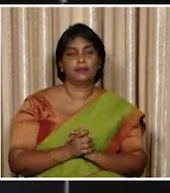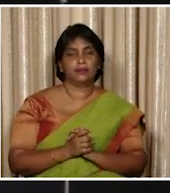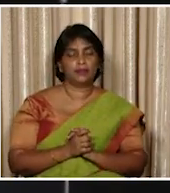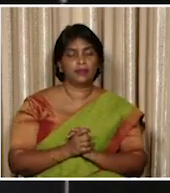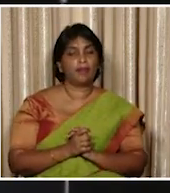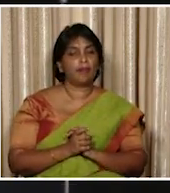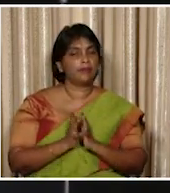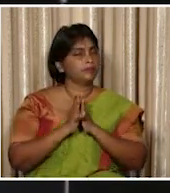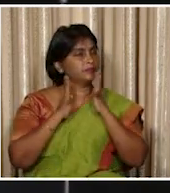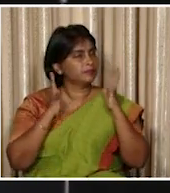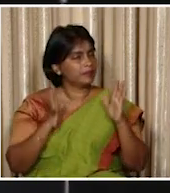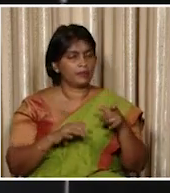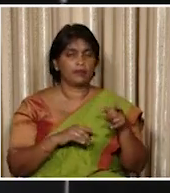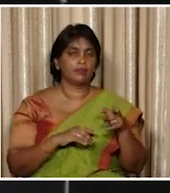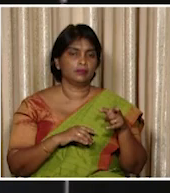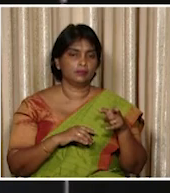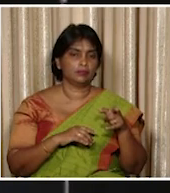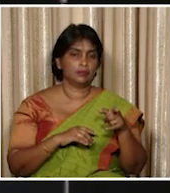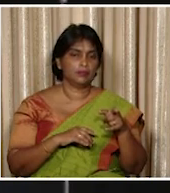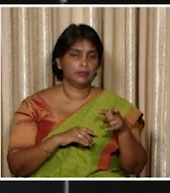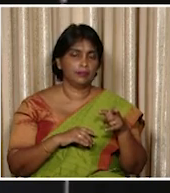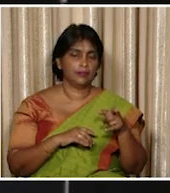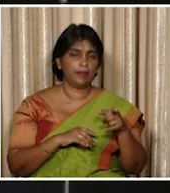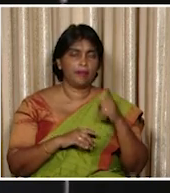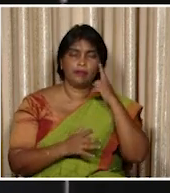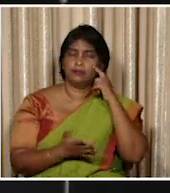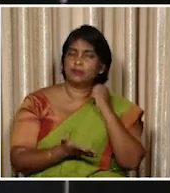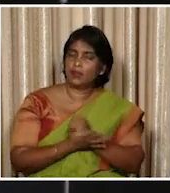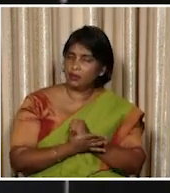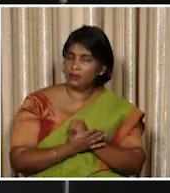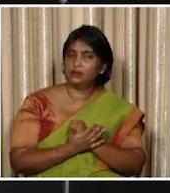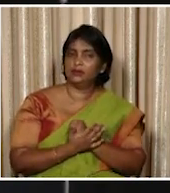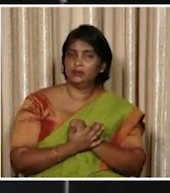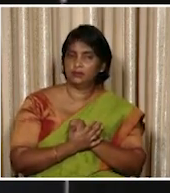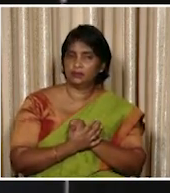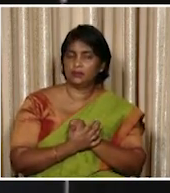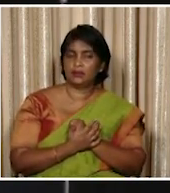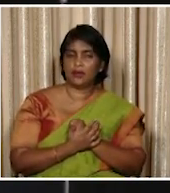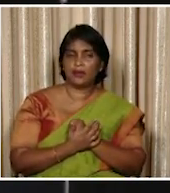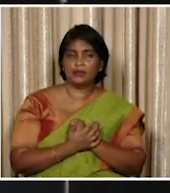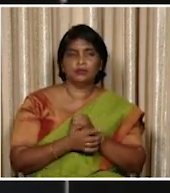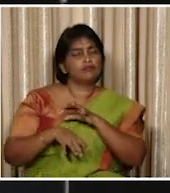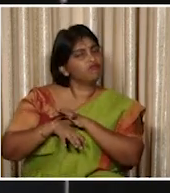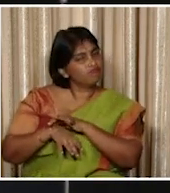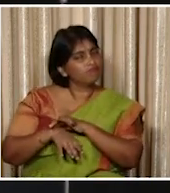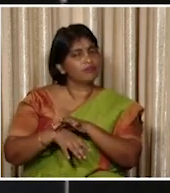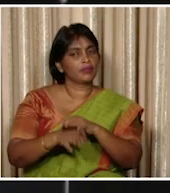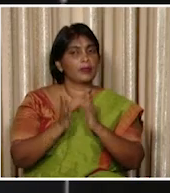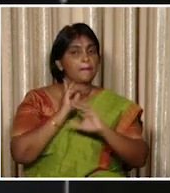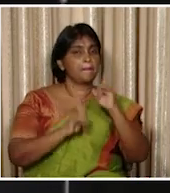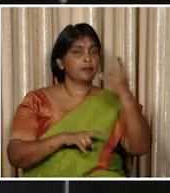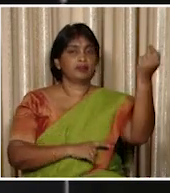ඉතාම අමාරුවෙන් කවුරුහරි එක්කරගෙන අමාත්‍යාංශ